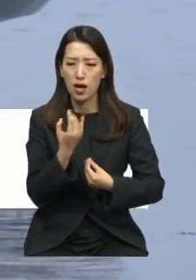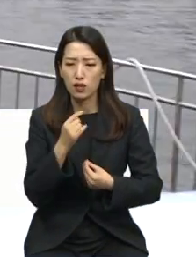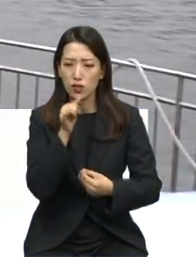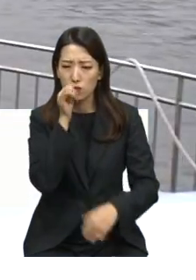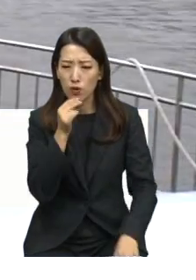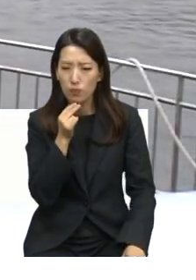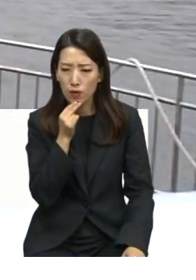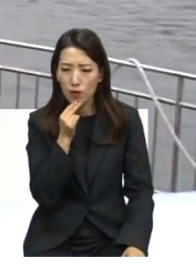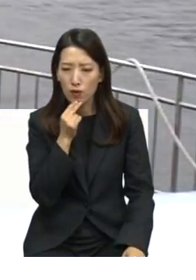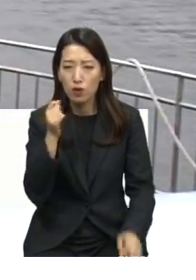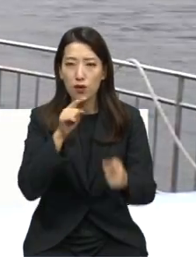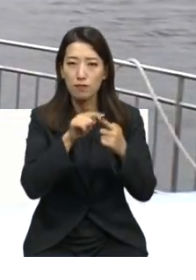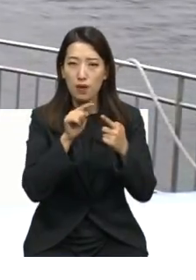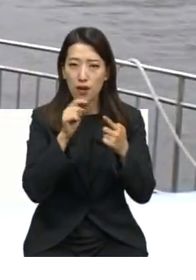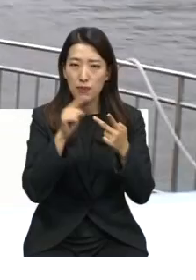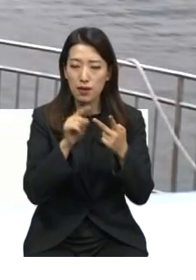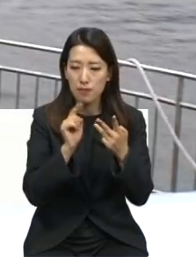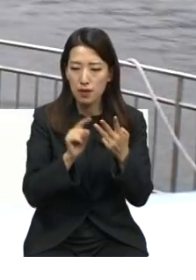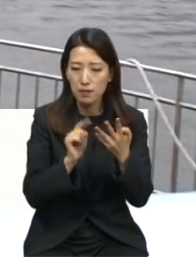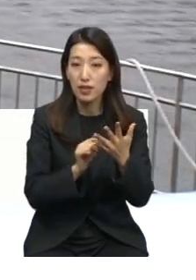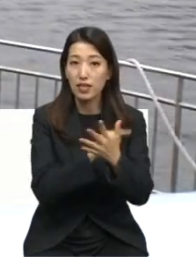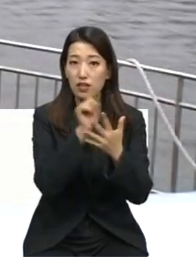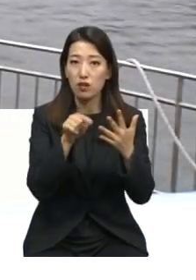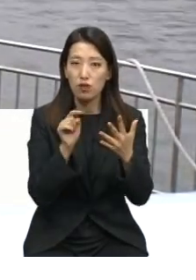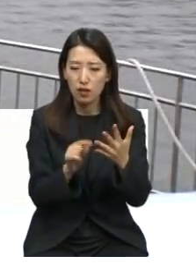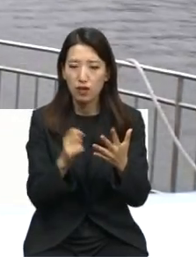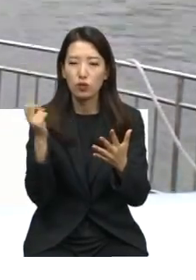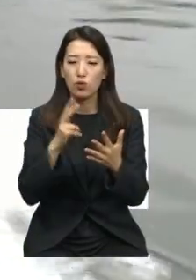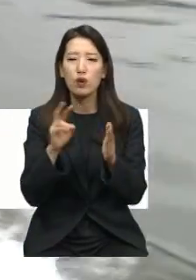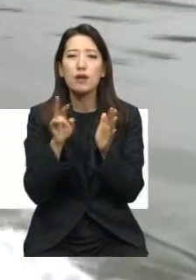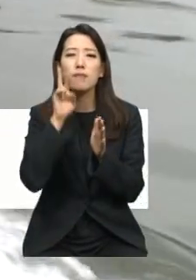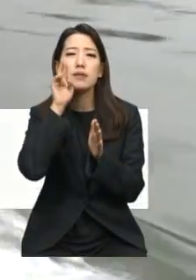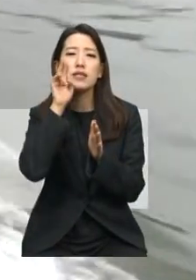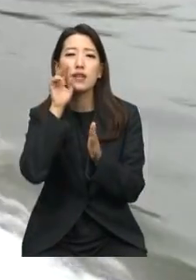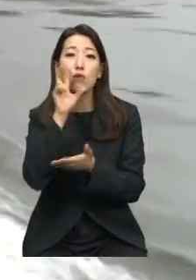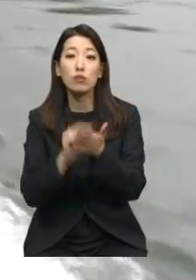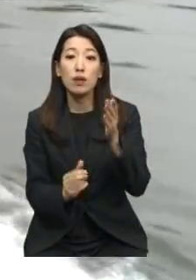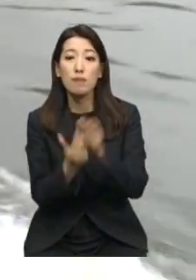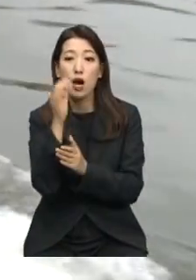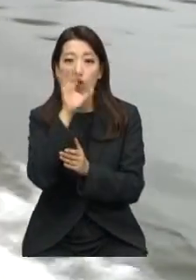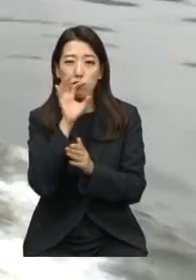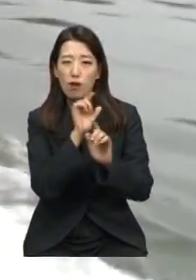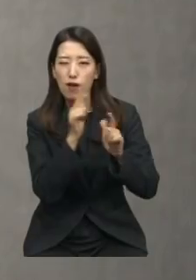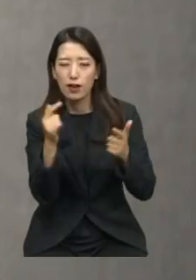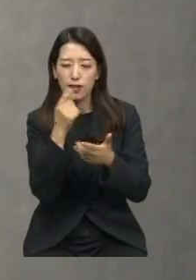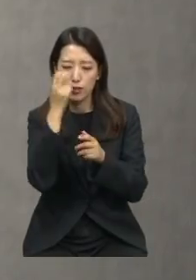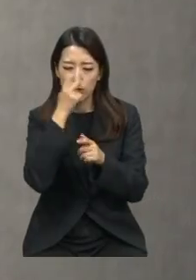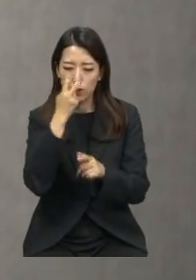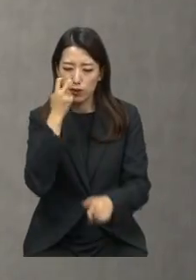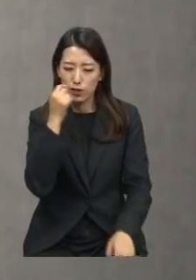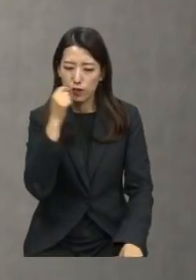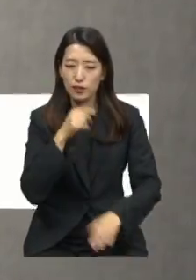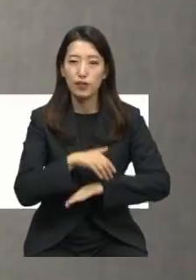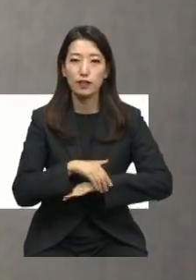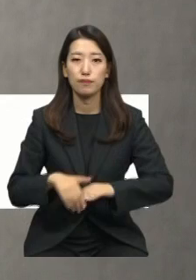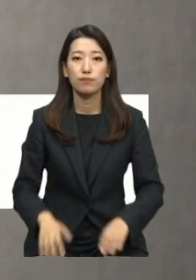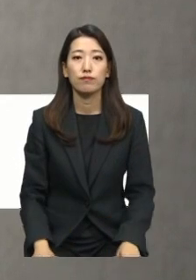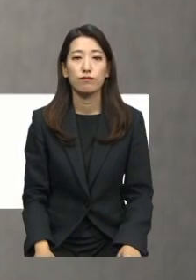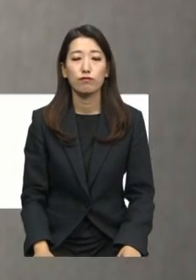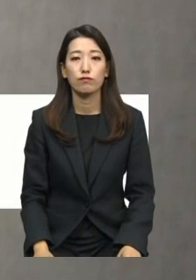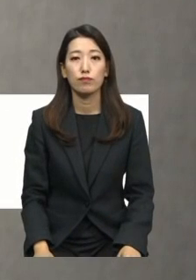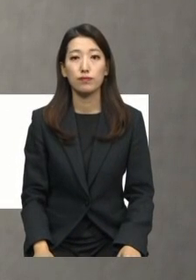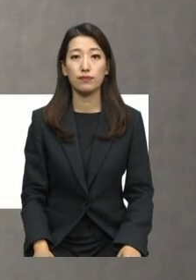비상대응 훈련 등 총 다섯 가지를 단계별로 꼼꼼히 체크한다는 구상입니다 서울시는 당초 올해